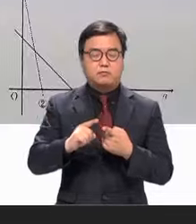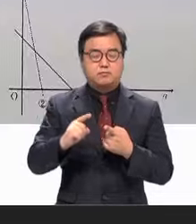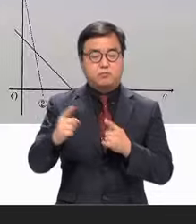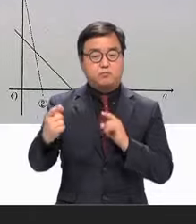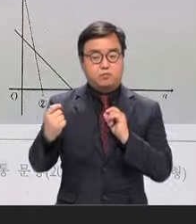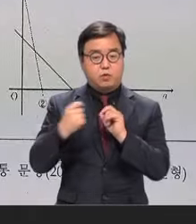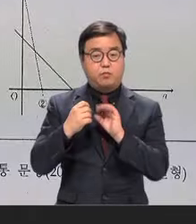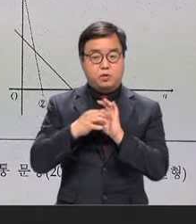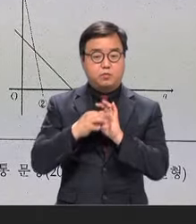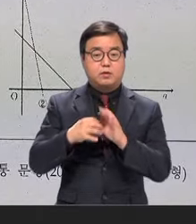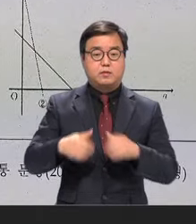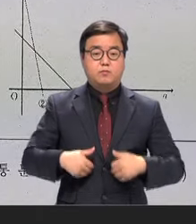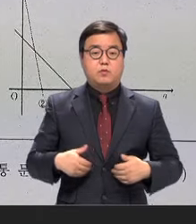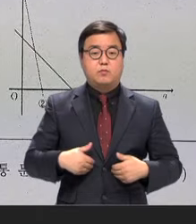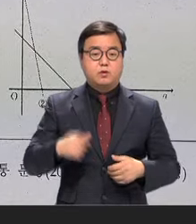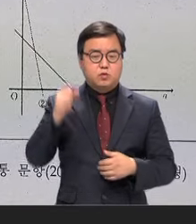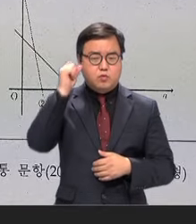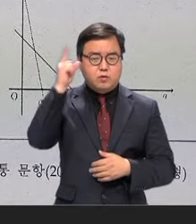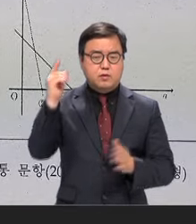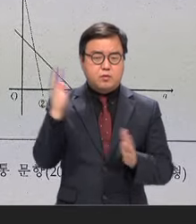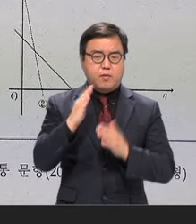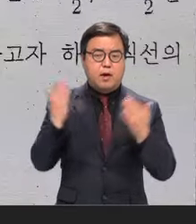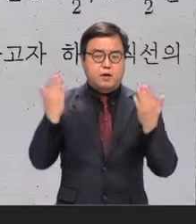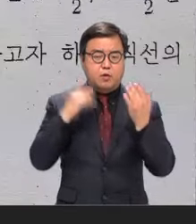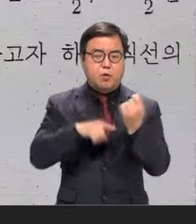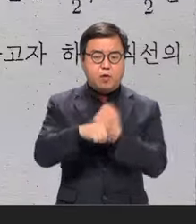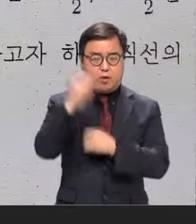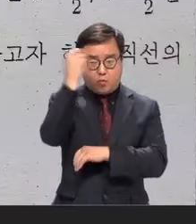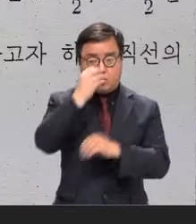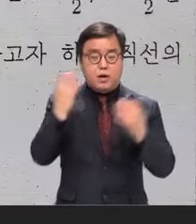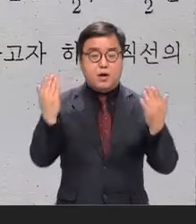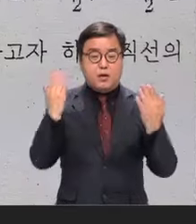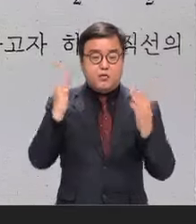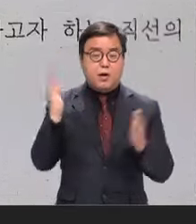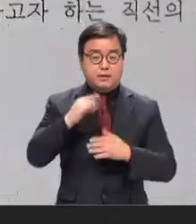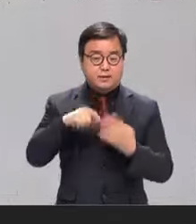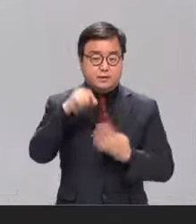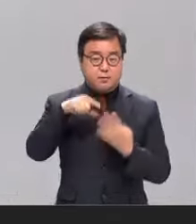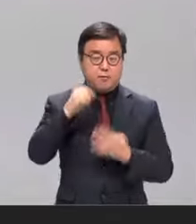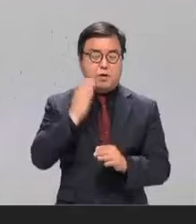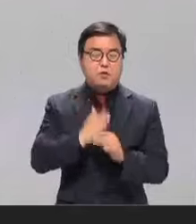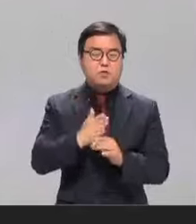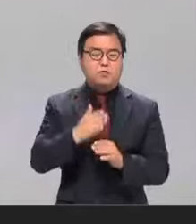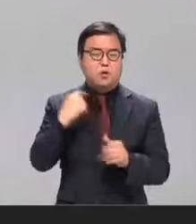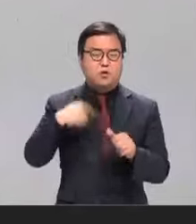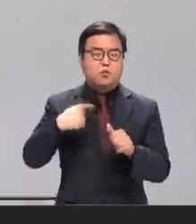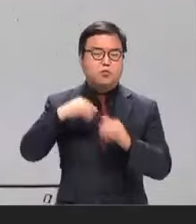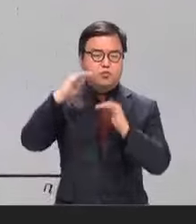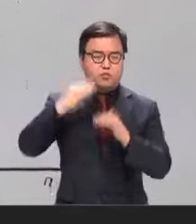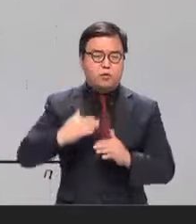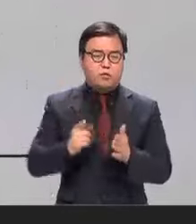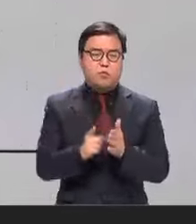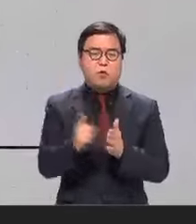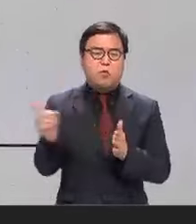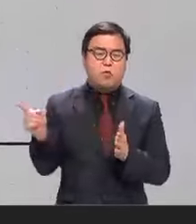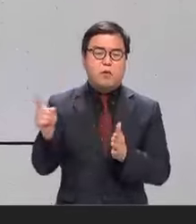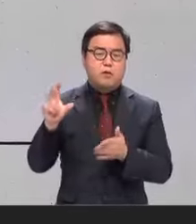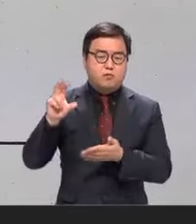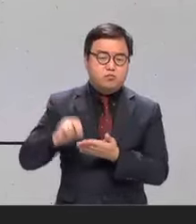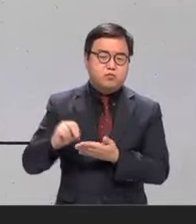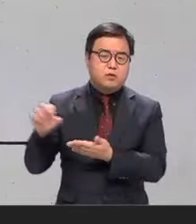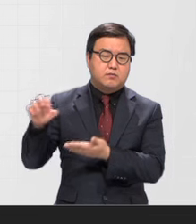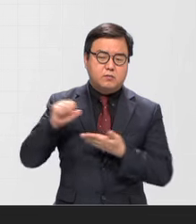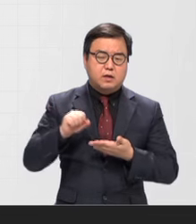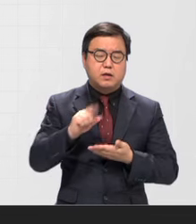거라고 영재학교와 과학고의 학생 선발 시험에서 교육 과정을 벗어난 문제가 상당수 출제된 것으로